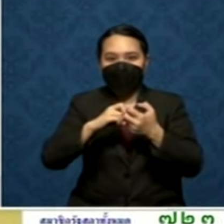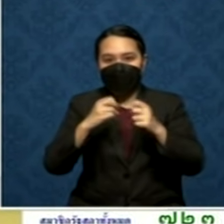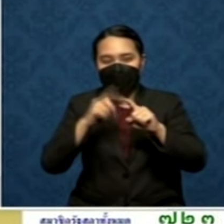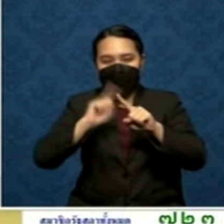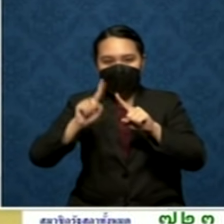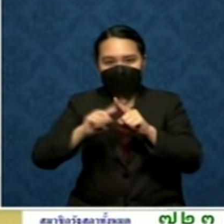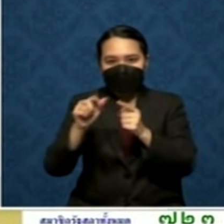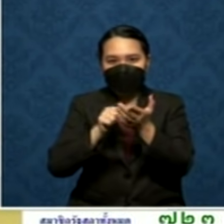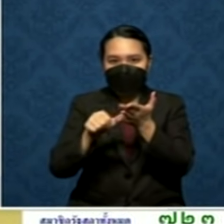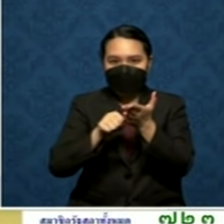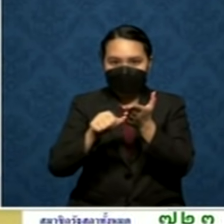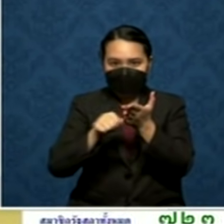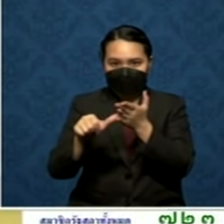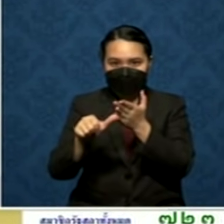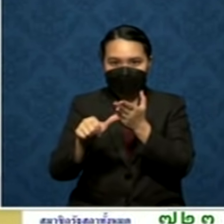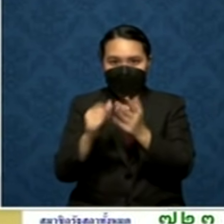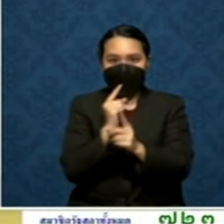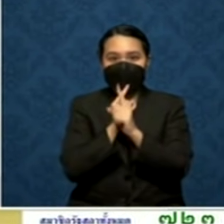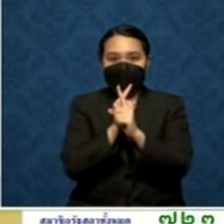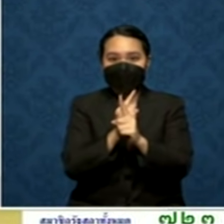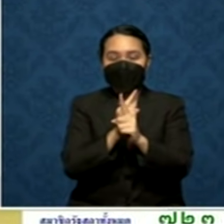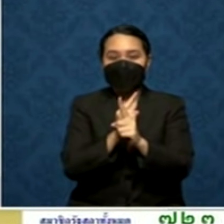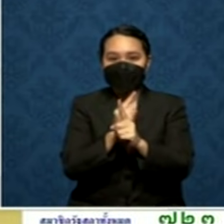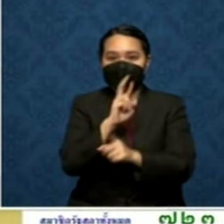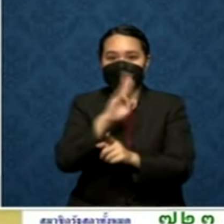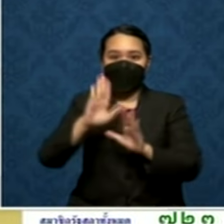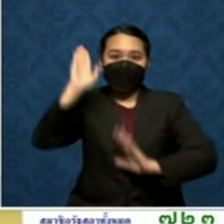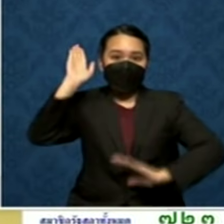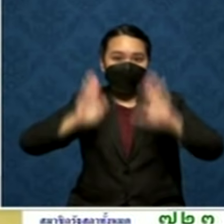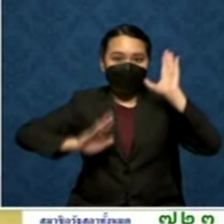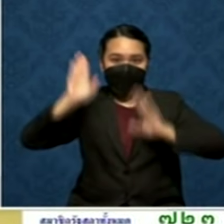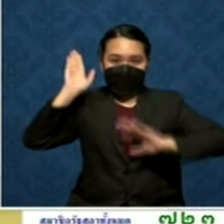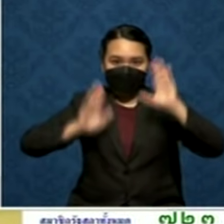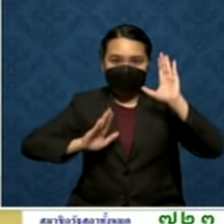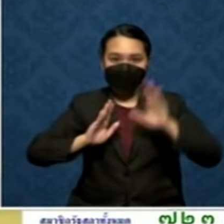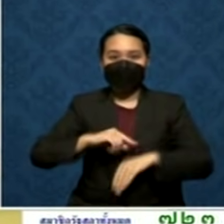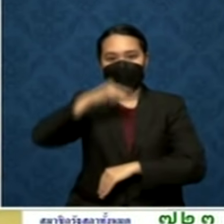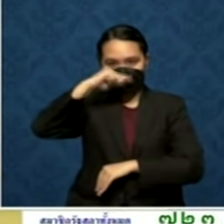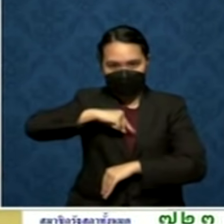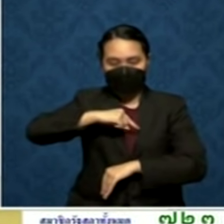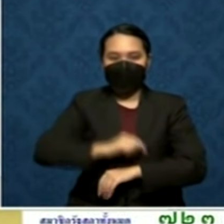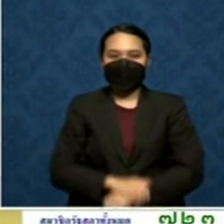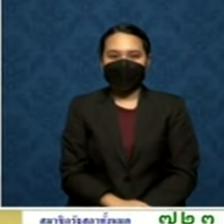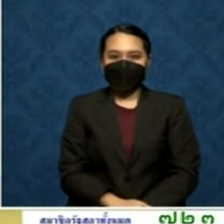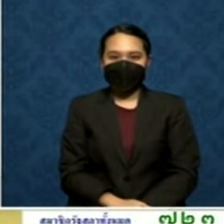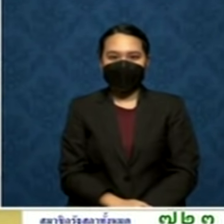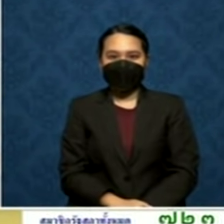ของสิ่งที่เรียกว่าระบอบประชาธิปไตยแบบไทยๆอะ